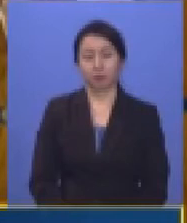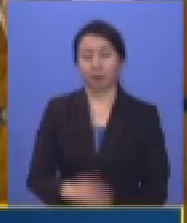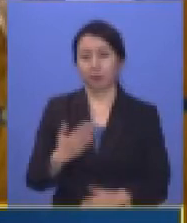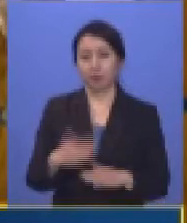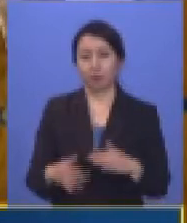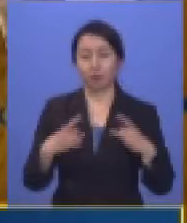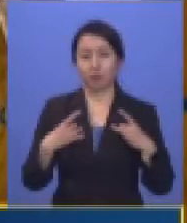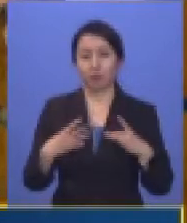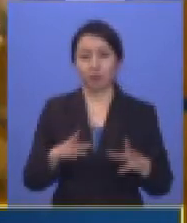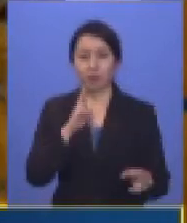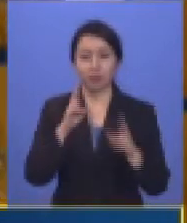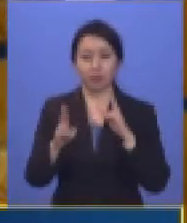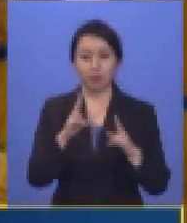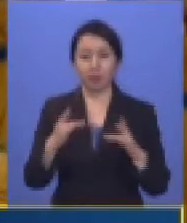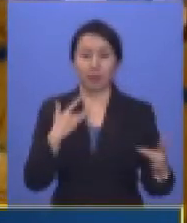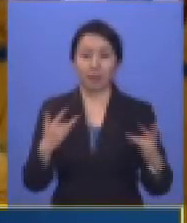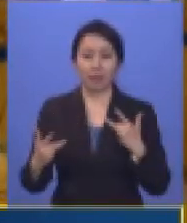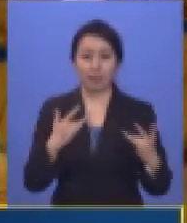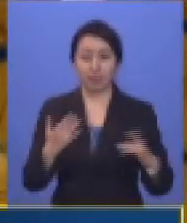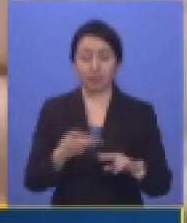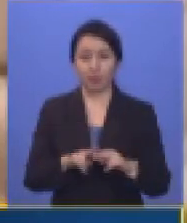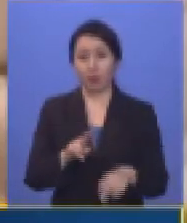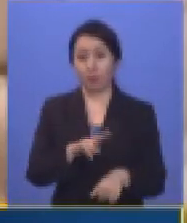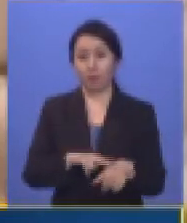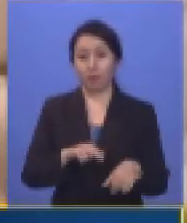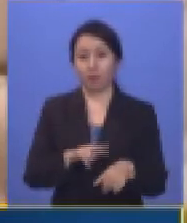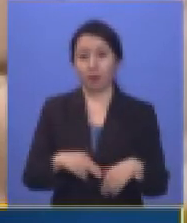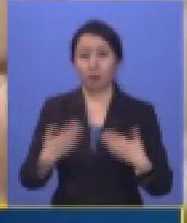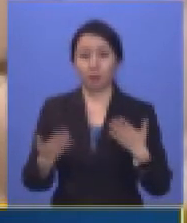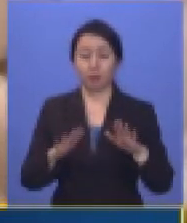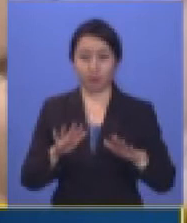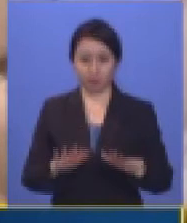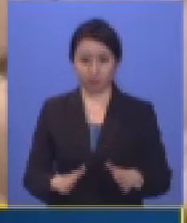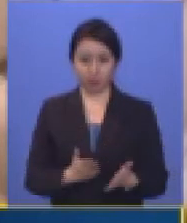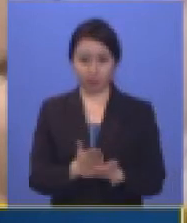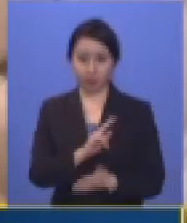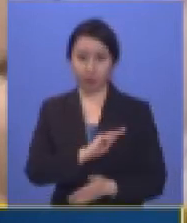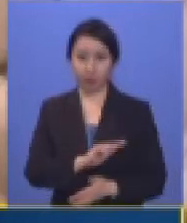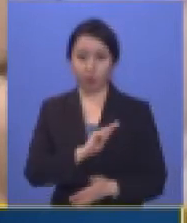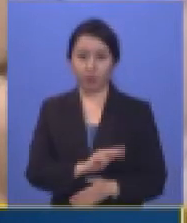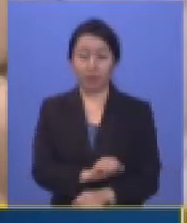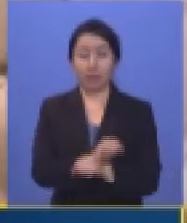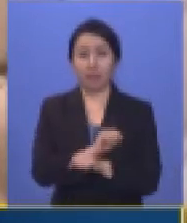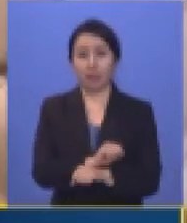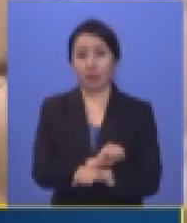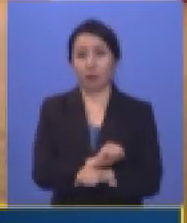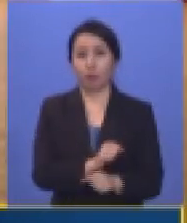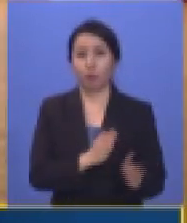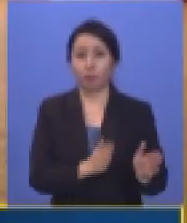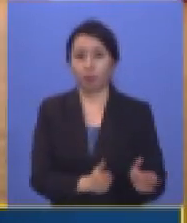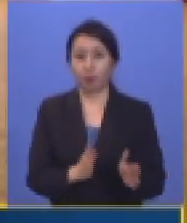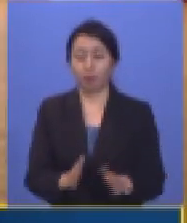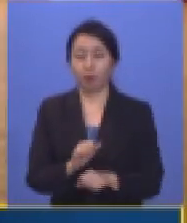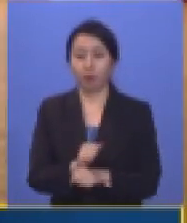Завершилось торжественное собрание концертом, после чего полицейские разошлись по местам несения службы на охрану правопорядка,